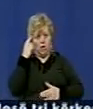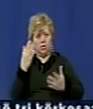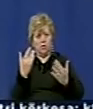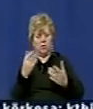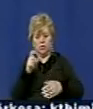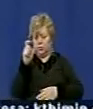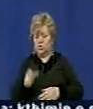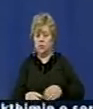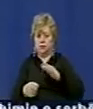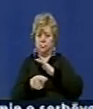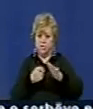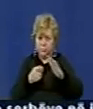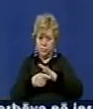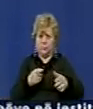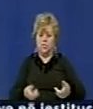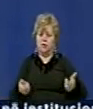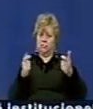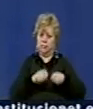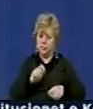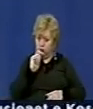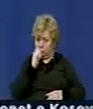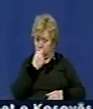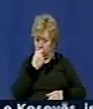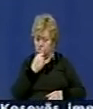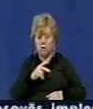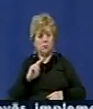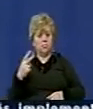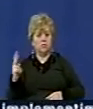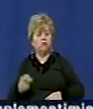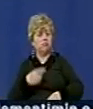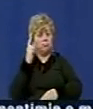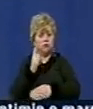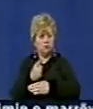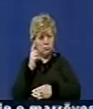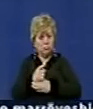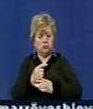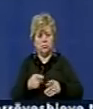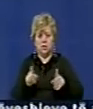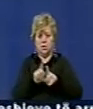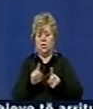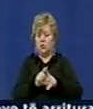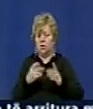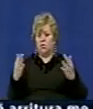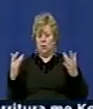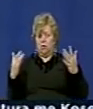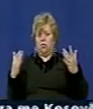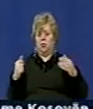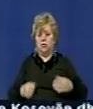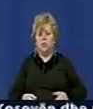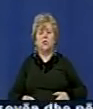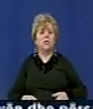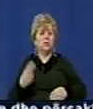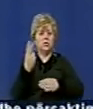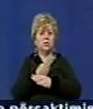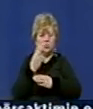dëshmitar janë vrarë, sa të tjerëve u është mbyllur goja me forma të ndryshme kërcënimi dhe shantazhi, dhe sa të tillë ndodhen në shtete të huaja